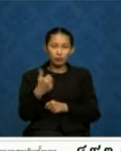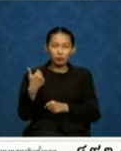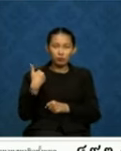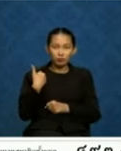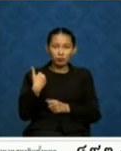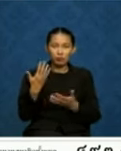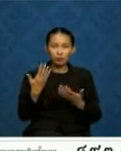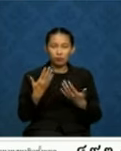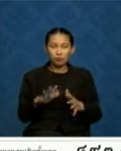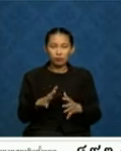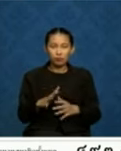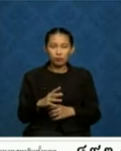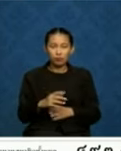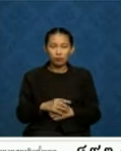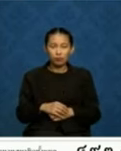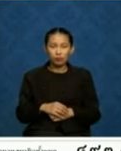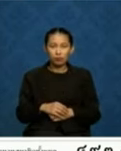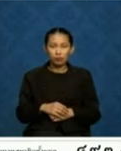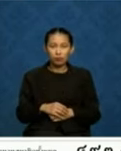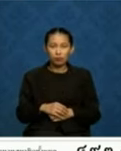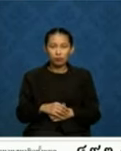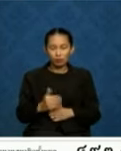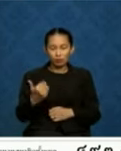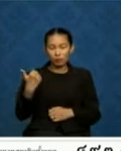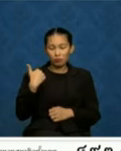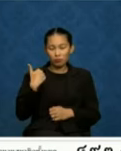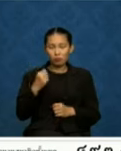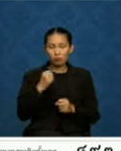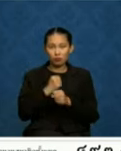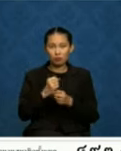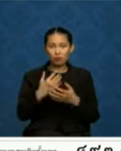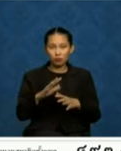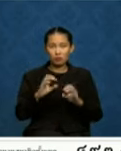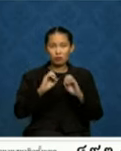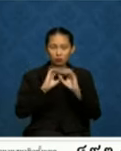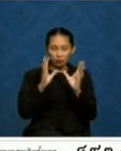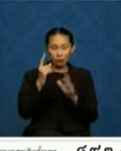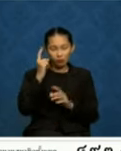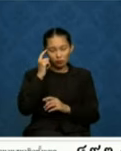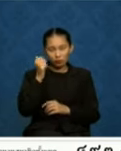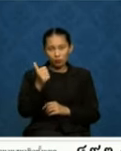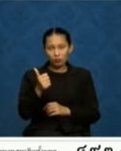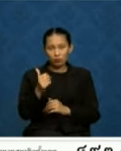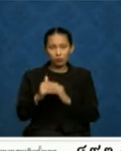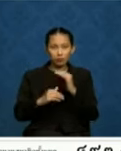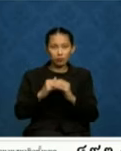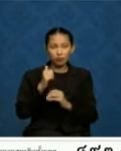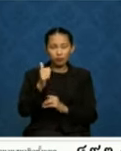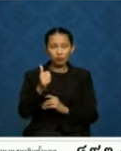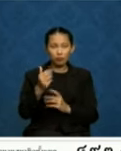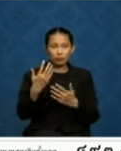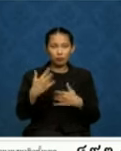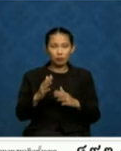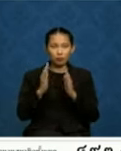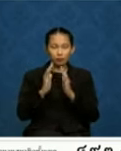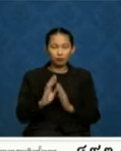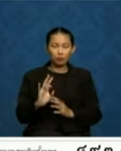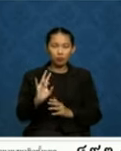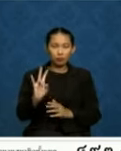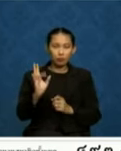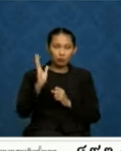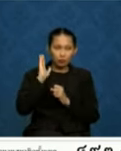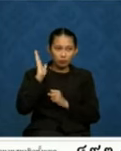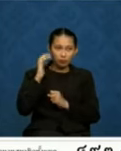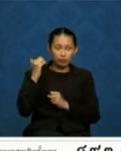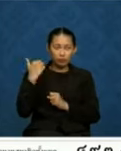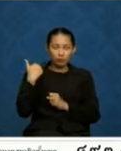แล้วก็เห็นผลเป็นรูปธรรมนะครับก็วันนี้ทั้ง7ท่านนะครับไม่ว่าจะ